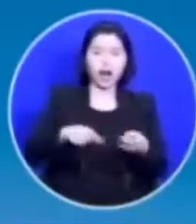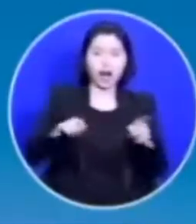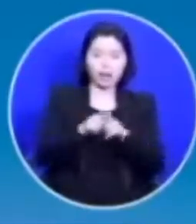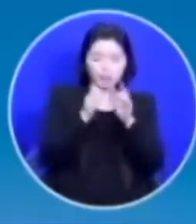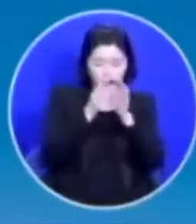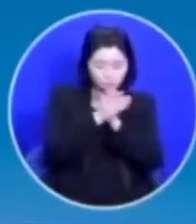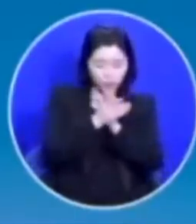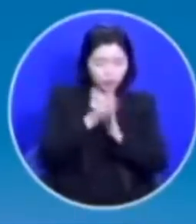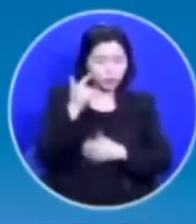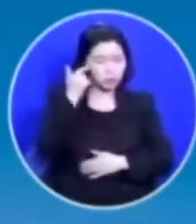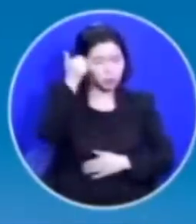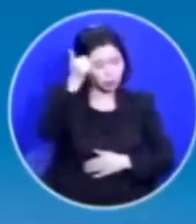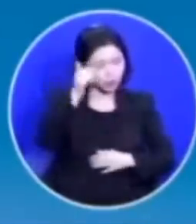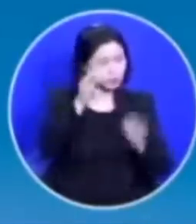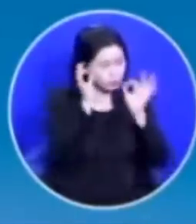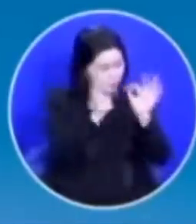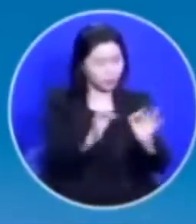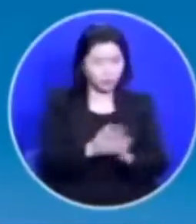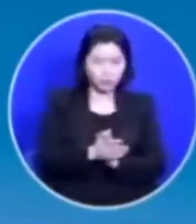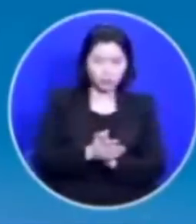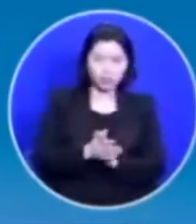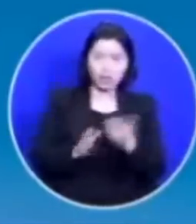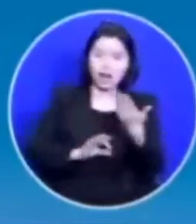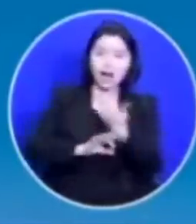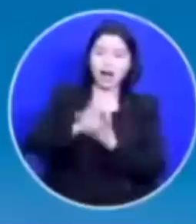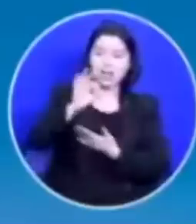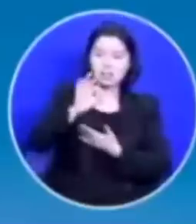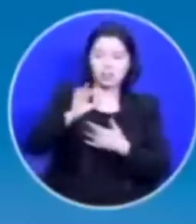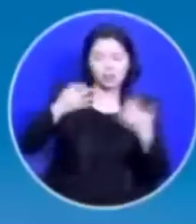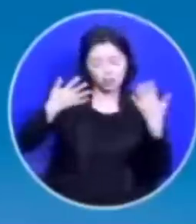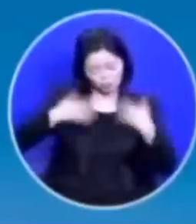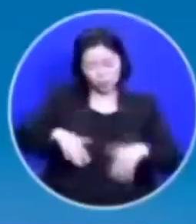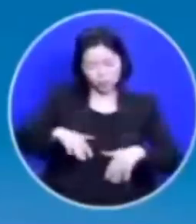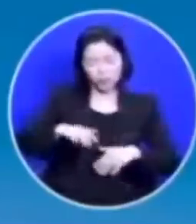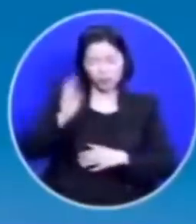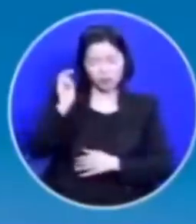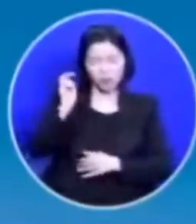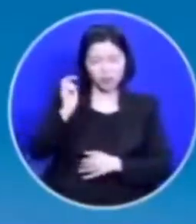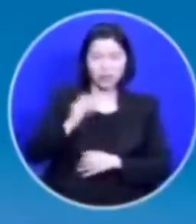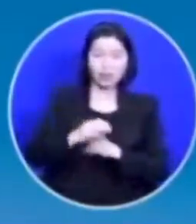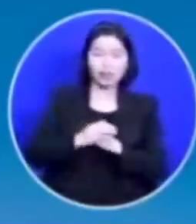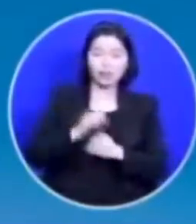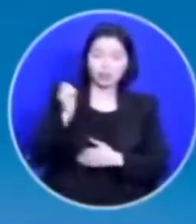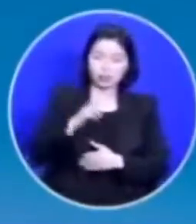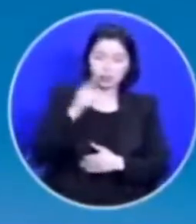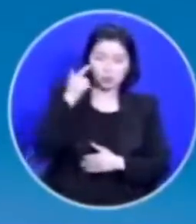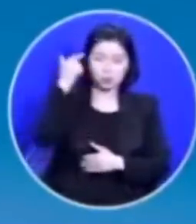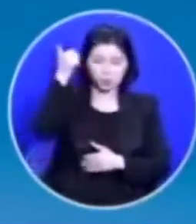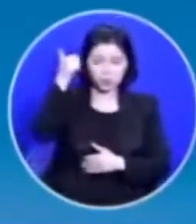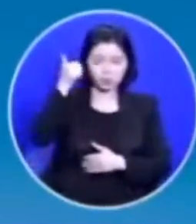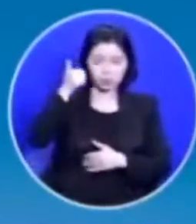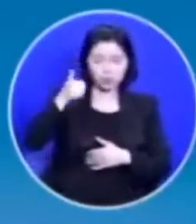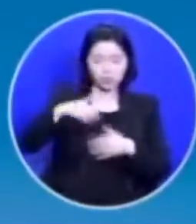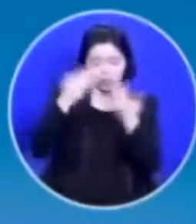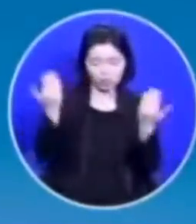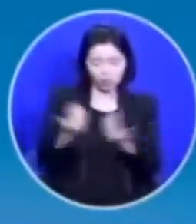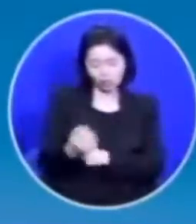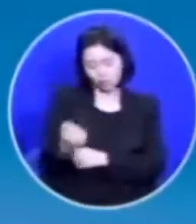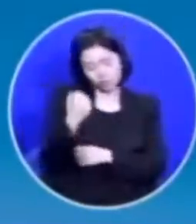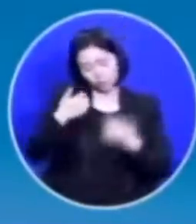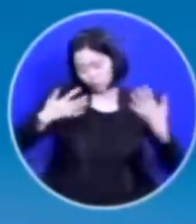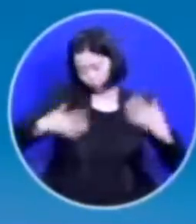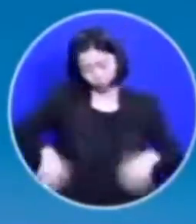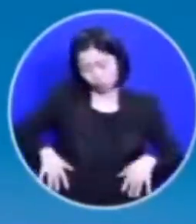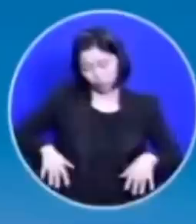보았습니다 아침이 좀 피곤하기도 해서 그렇기도 하고 목사 쟁점이다 힘이 없어 보였어요